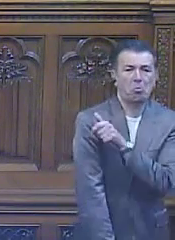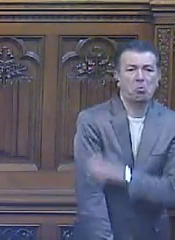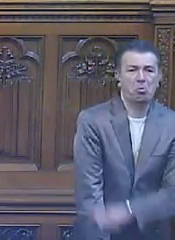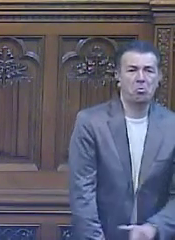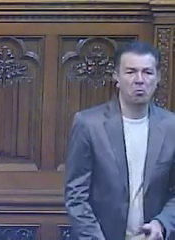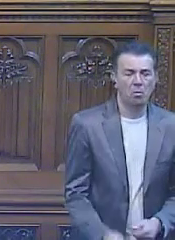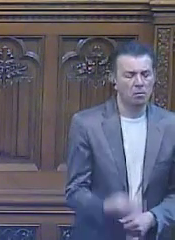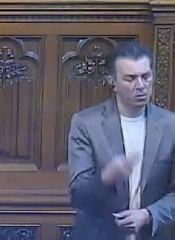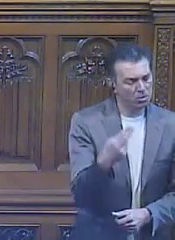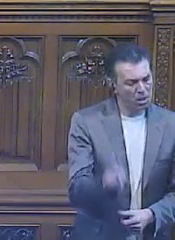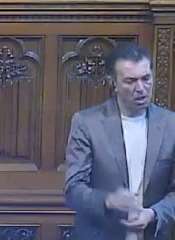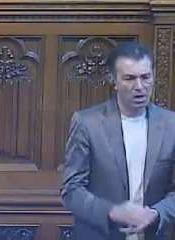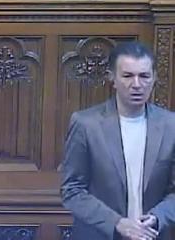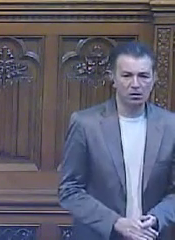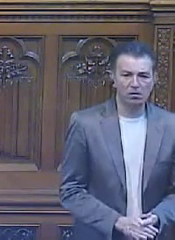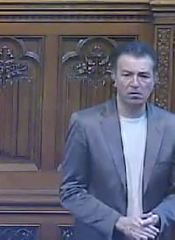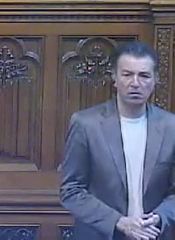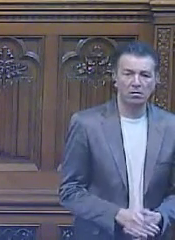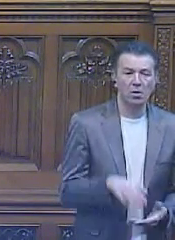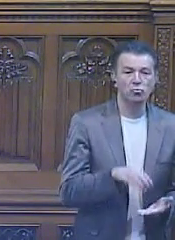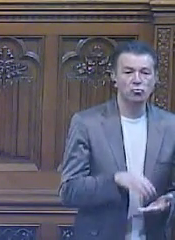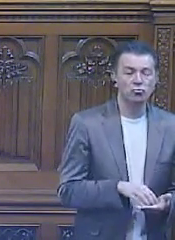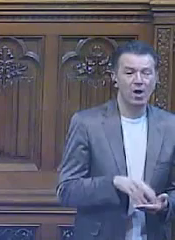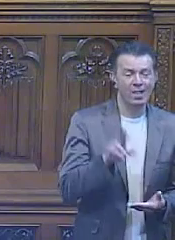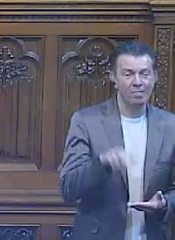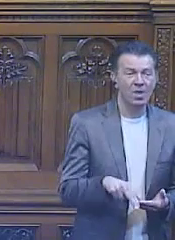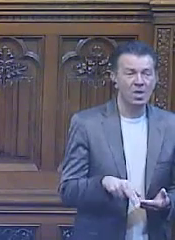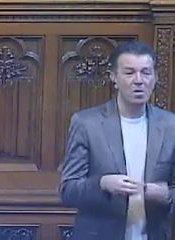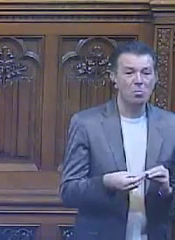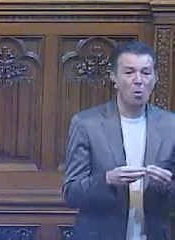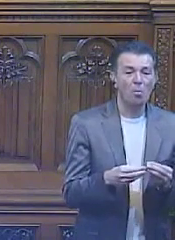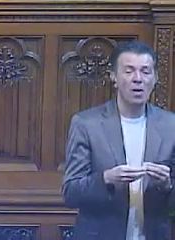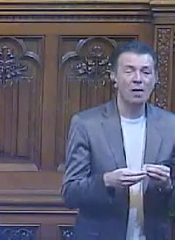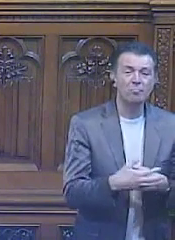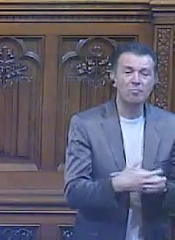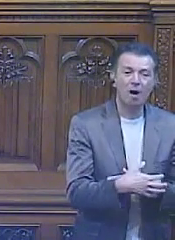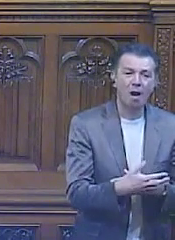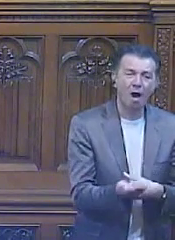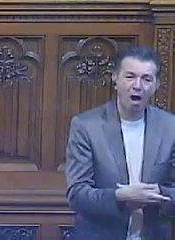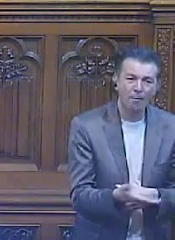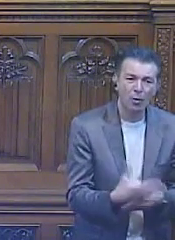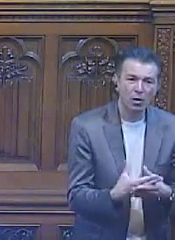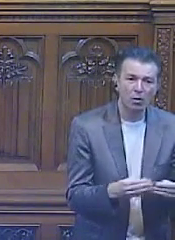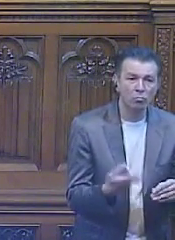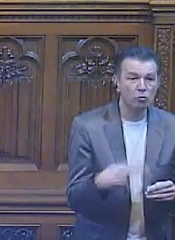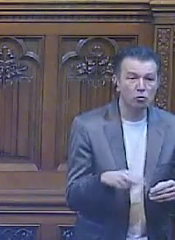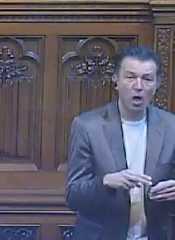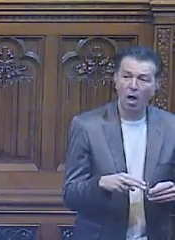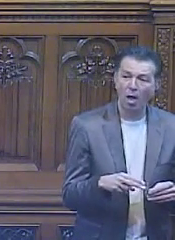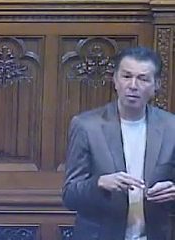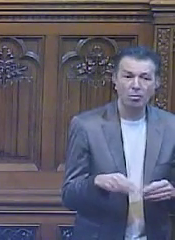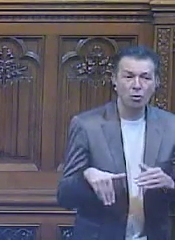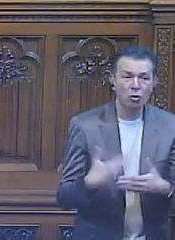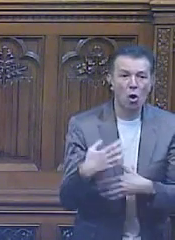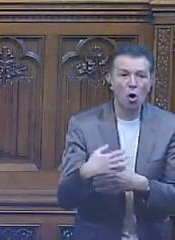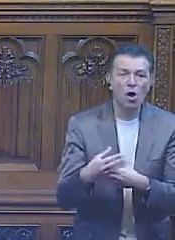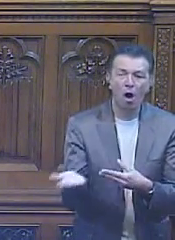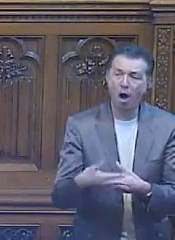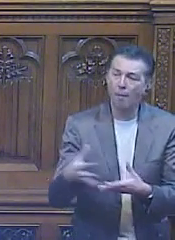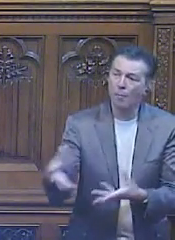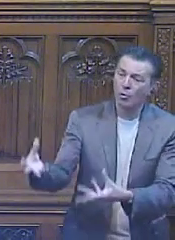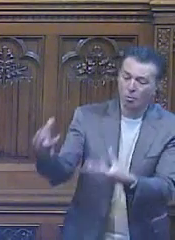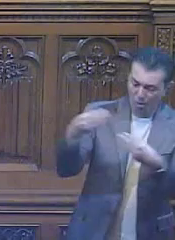nein, anstatt die Armut in der Stadt vor Ort zu lösen, gehen sie her und importieren neue Armut. Sie importieren